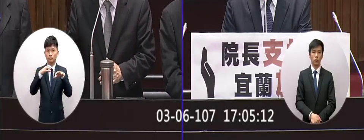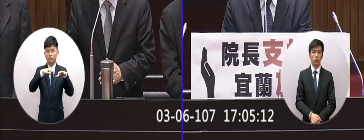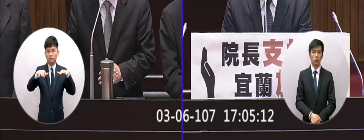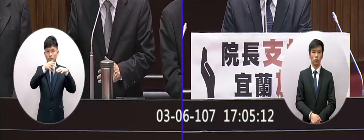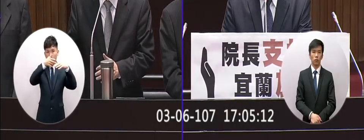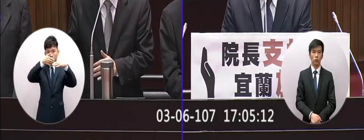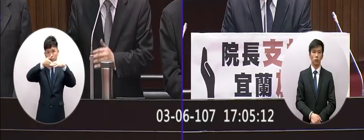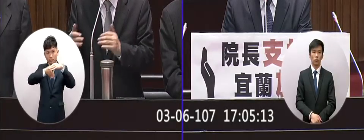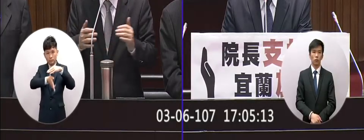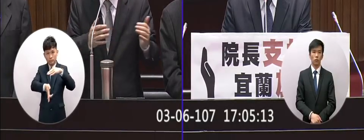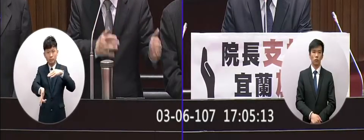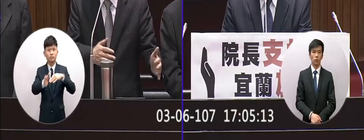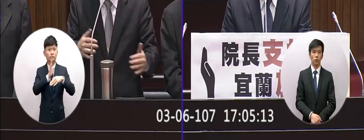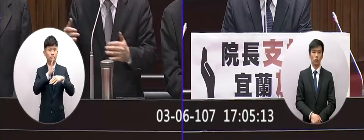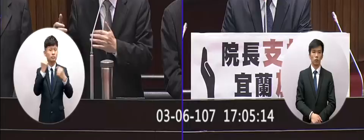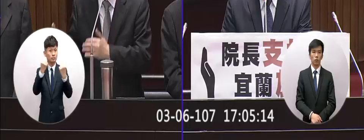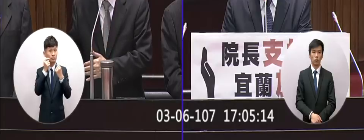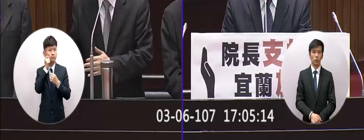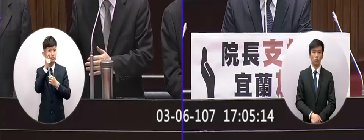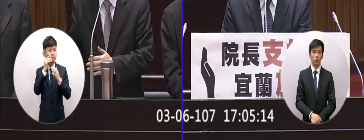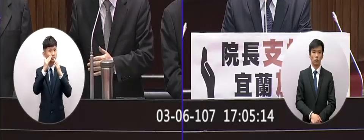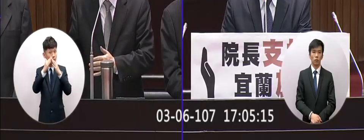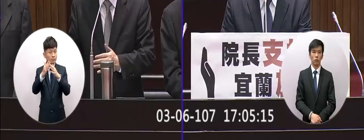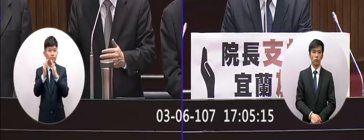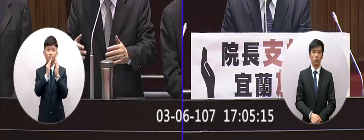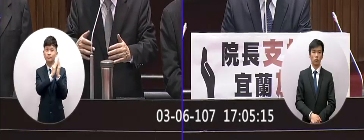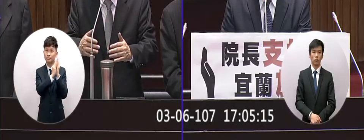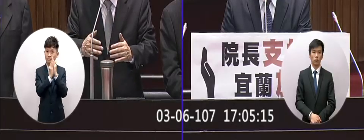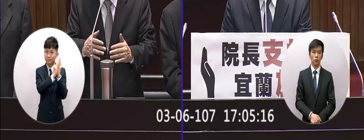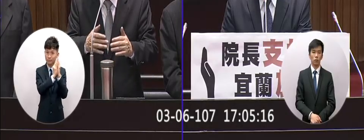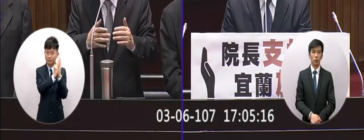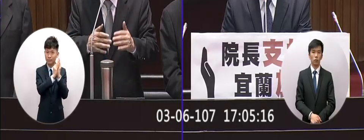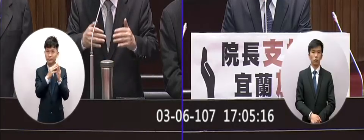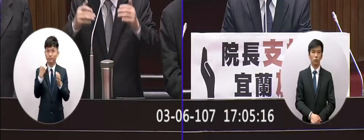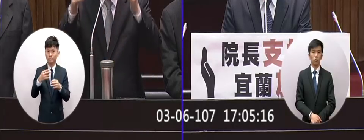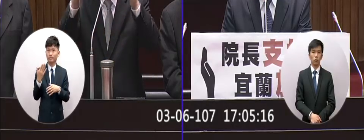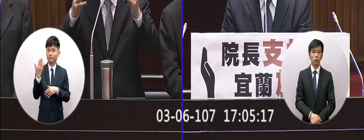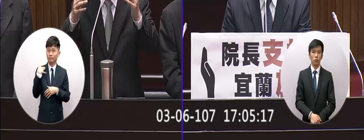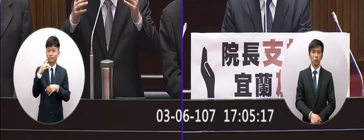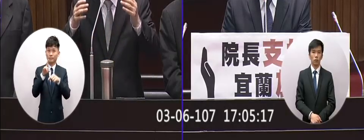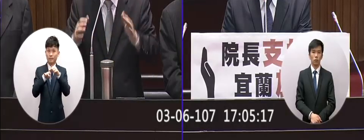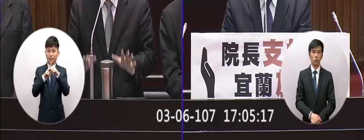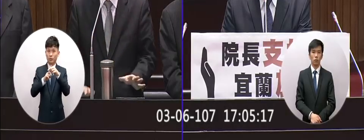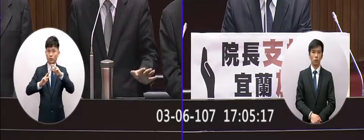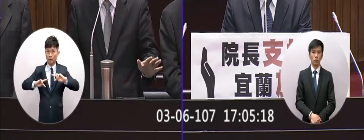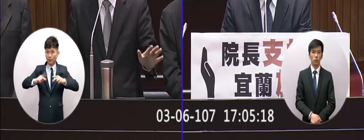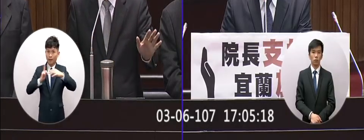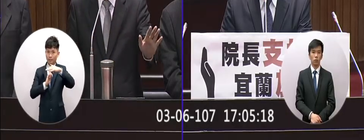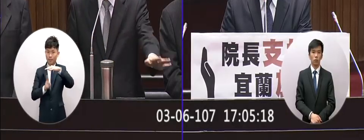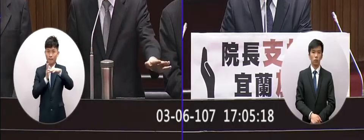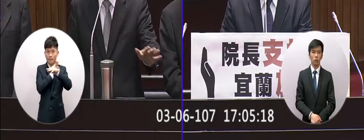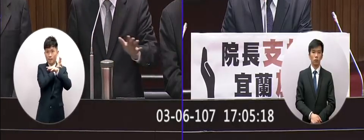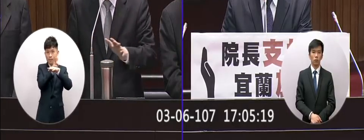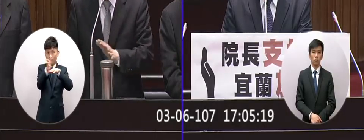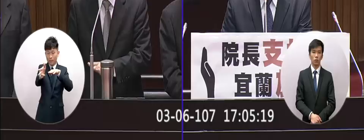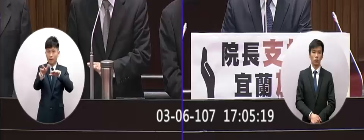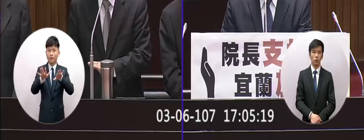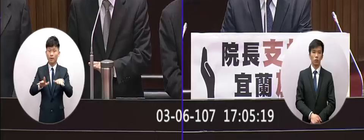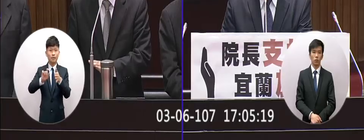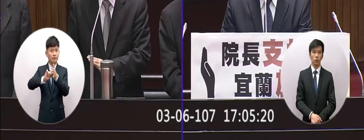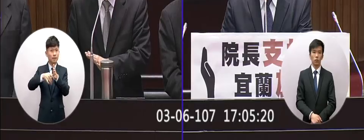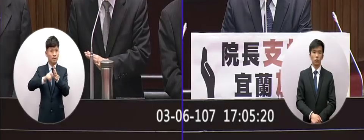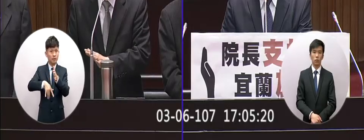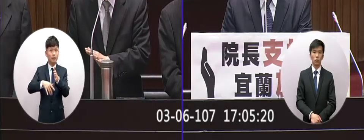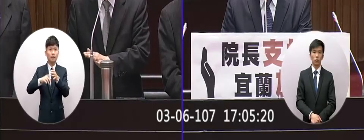化，像台南市、桃园，或者是之前的台中高架化。那现在呢，嘉义市跟彰